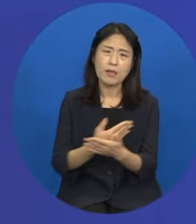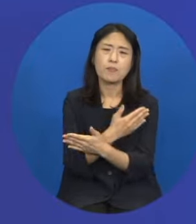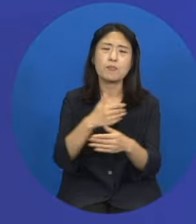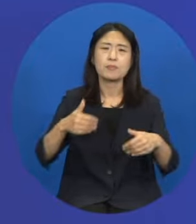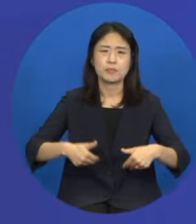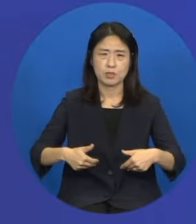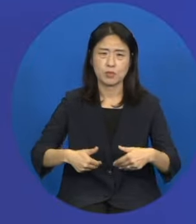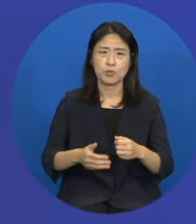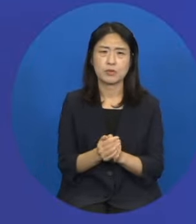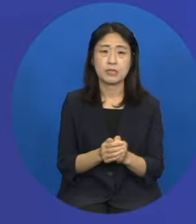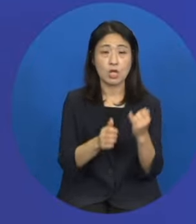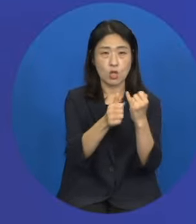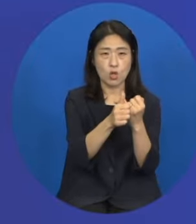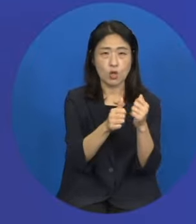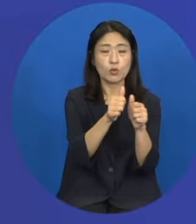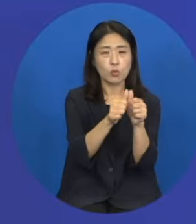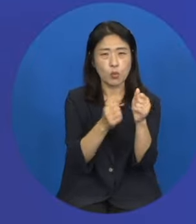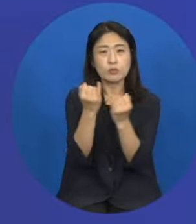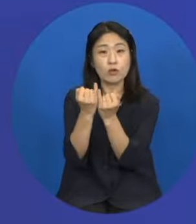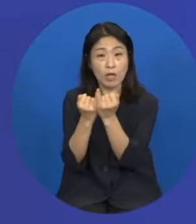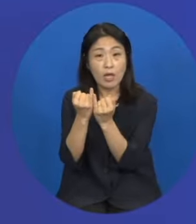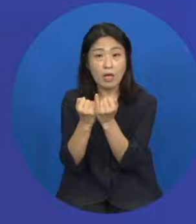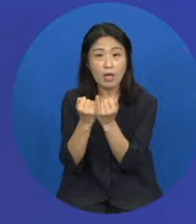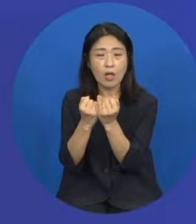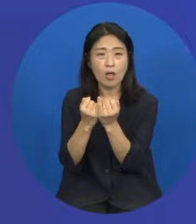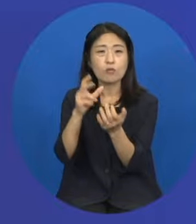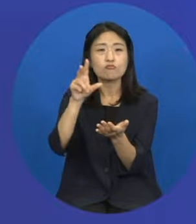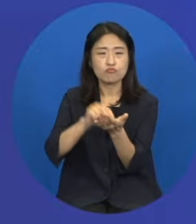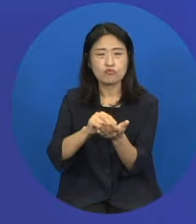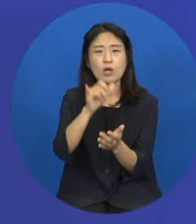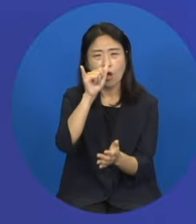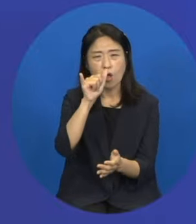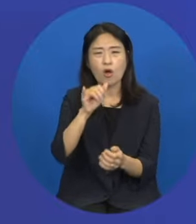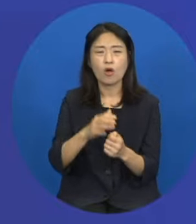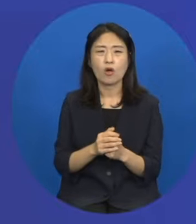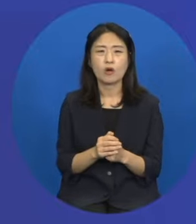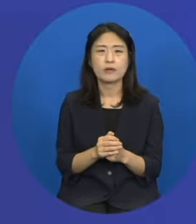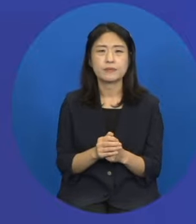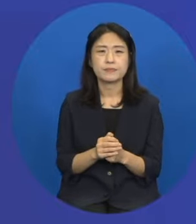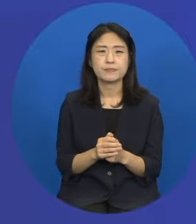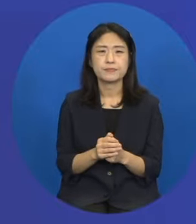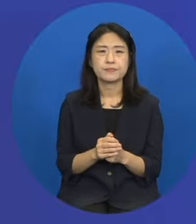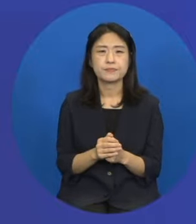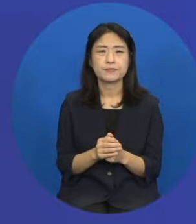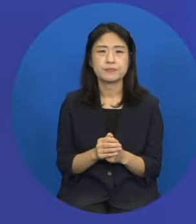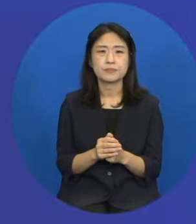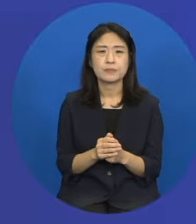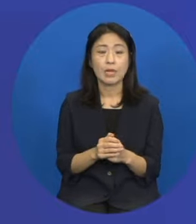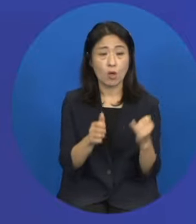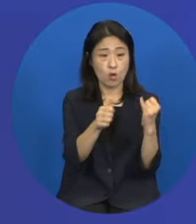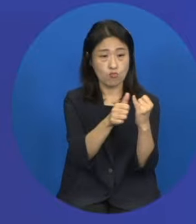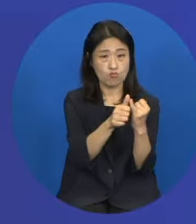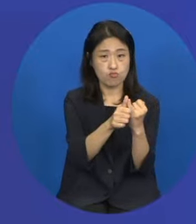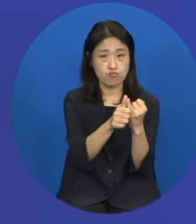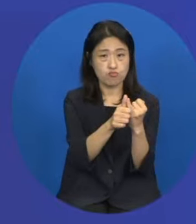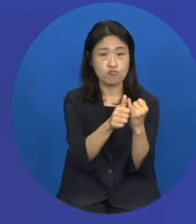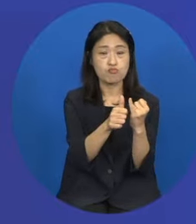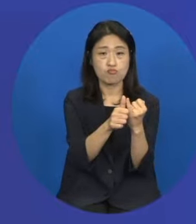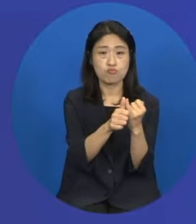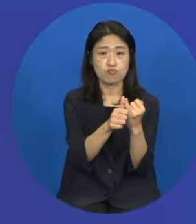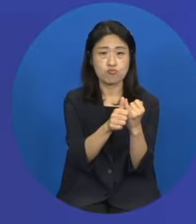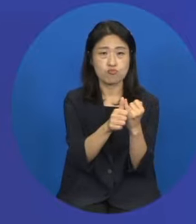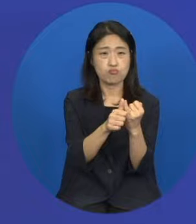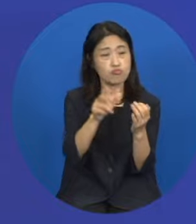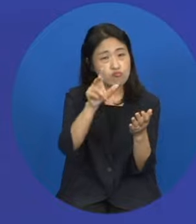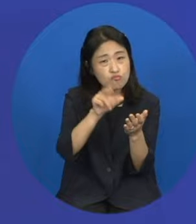우리가 동성애 이슈가 있지만 너무 중요한 이슈지만 그러면 이성의 가정은 문제가 없습니까? 그건